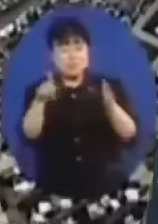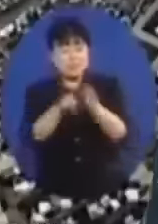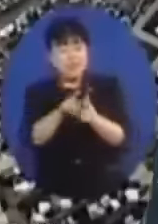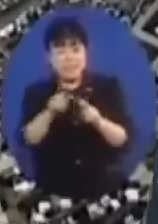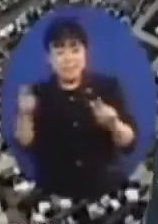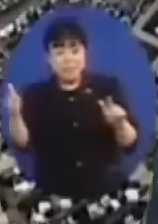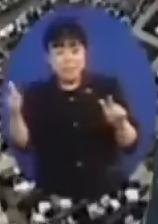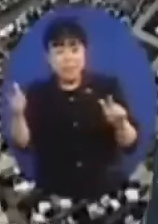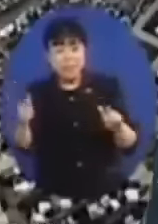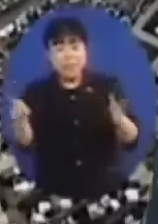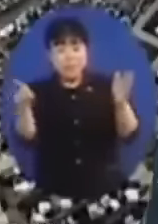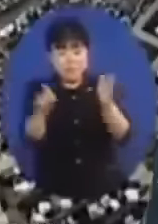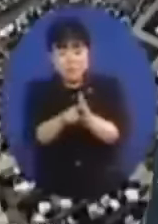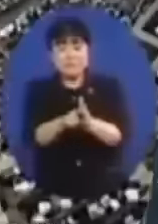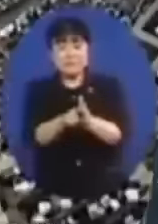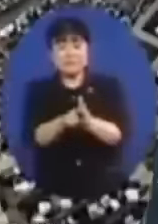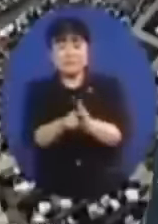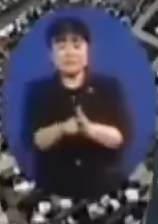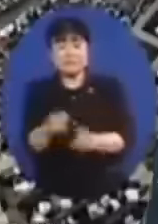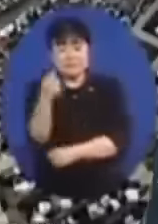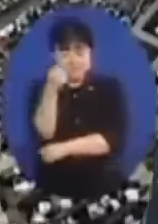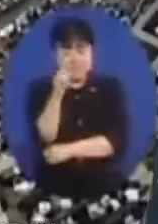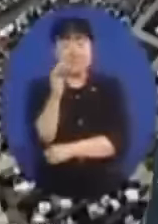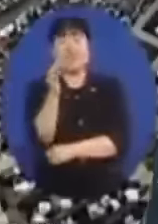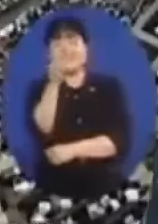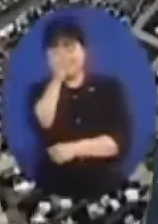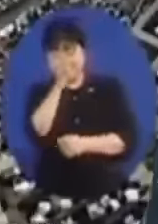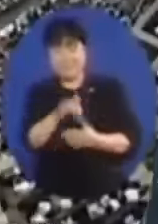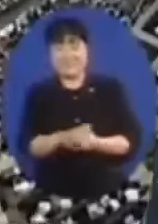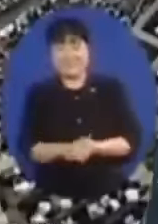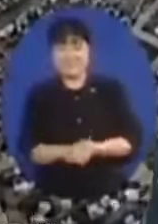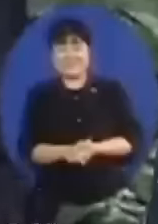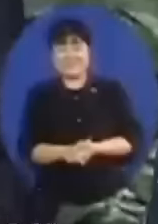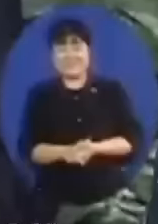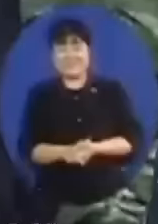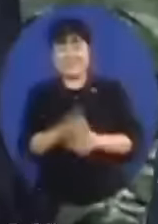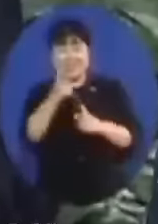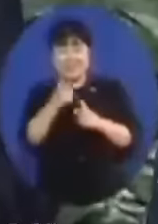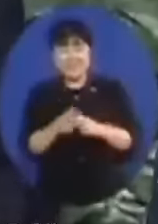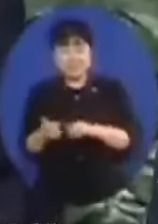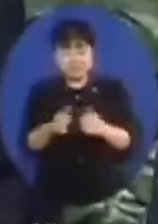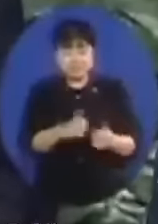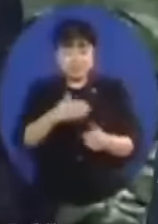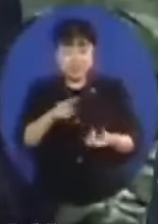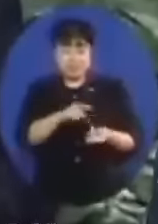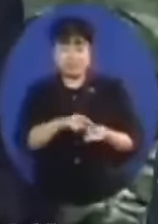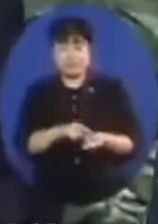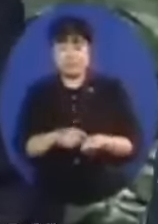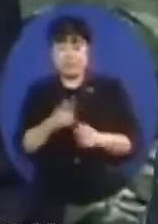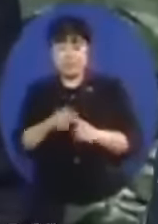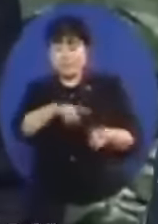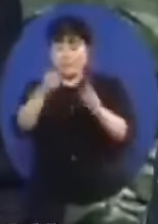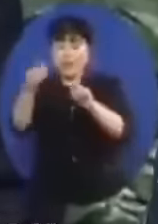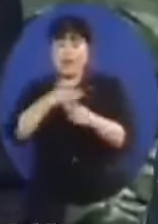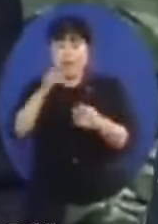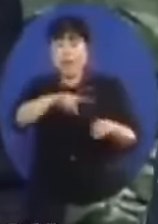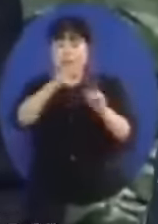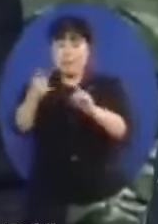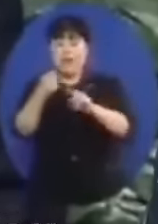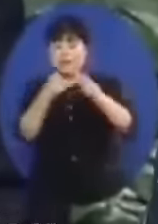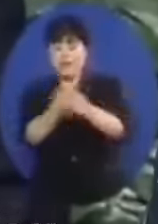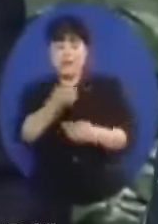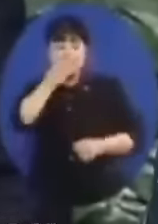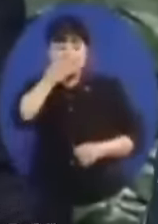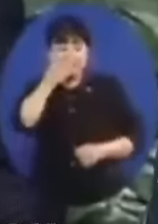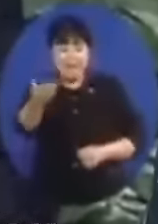아닙니다. 믿은 근거가 있기 때문인 것입니다. 왜냐하면 예수 죽음 내 죽음 예수 부활 내 부활이기 때문인